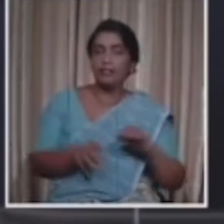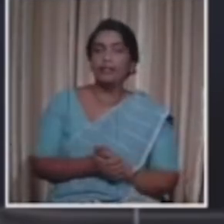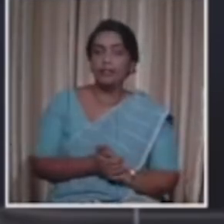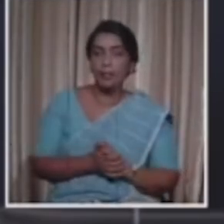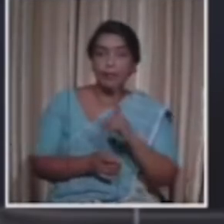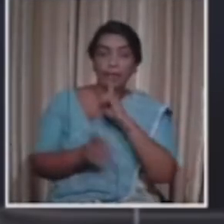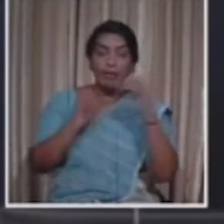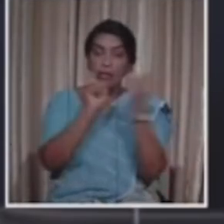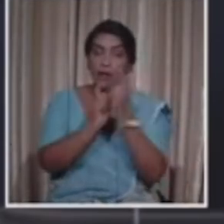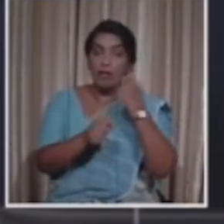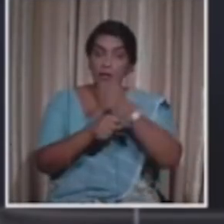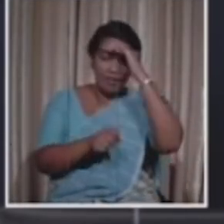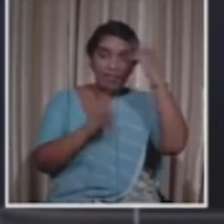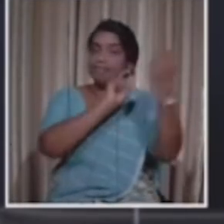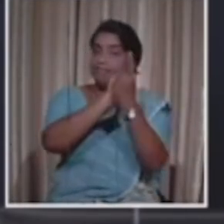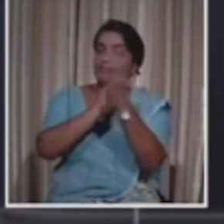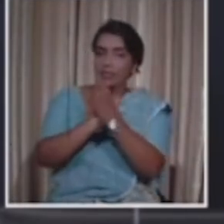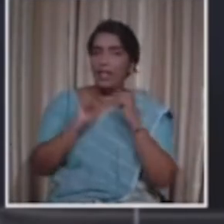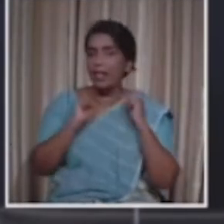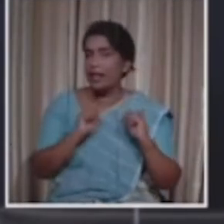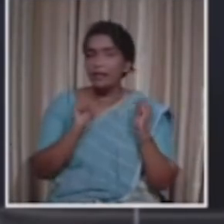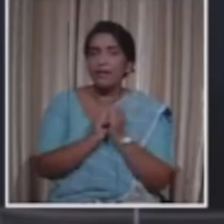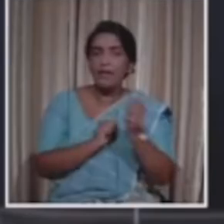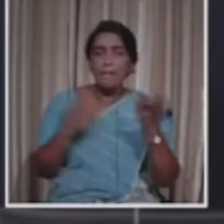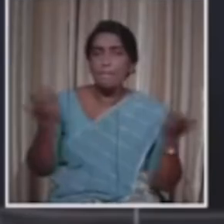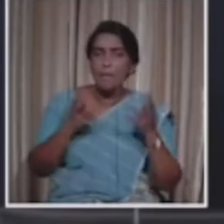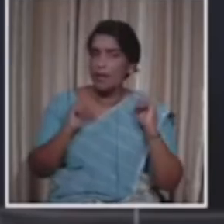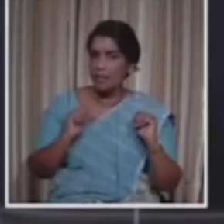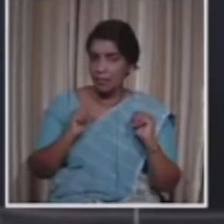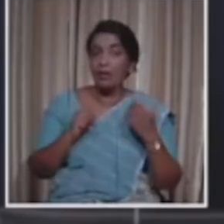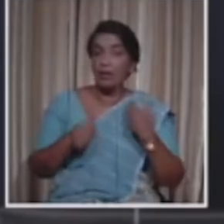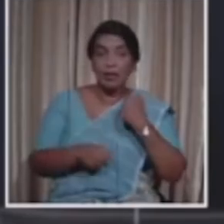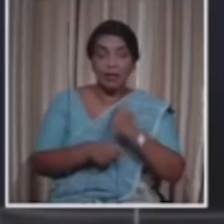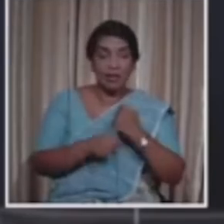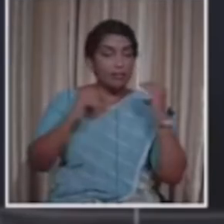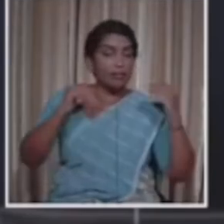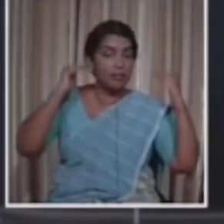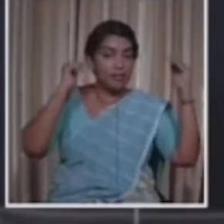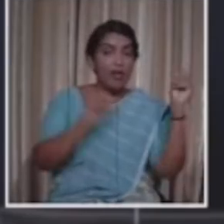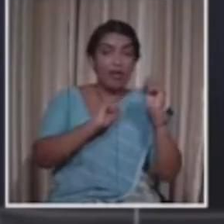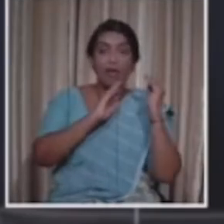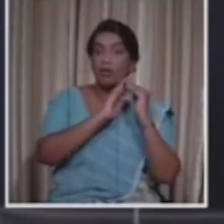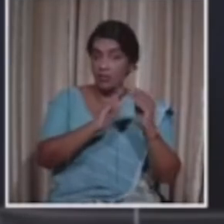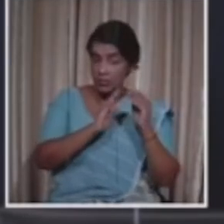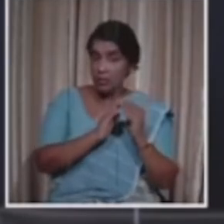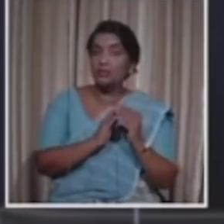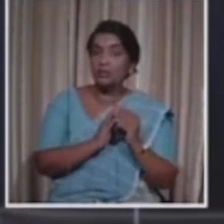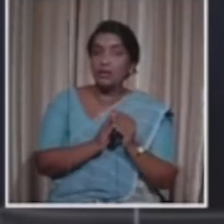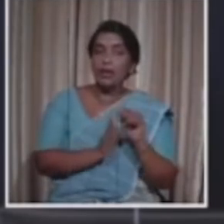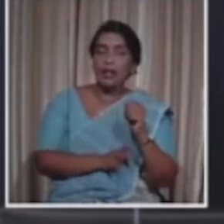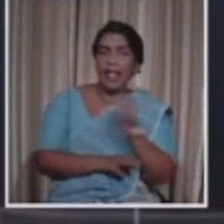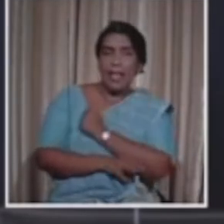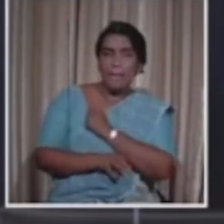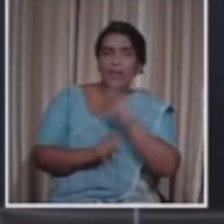කතා කරන රාජ්‍ය නායකයොත් එක්ක. ඇයි අපිට මේ වැඩපිළිවෙලකට යන්න බැරි? අපේ රාජ්‍ය තාන්ත්‍රික කාර්යාල ඔය නිකන් එහෙ